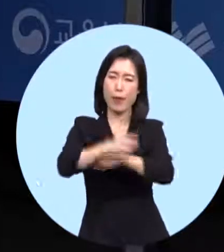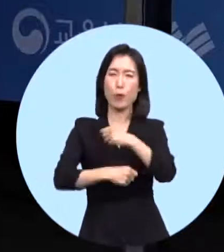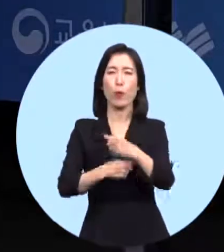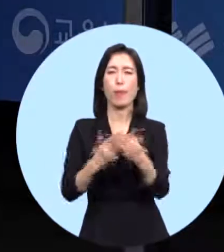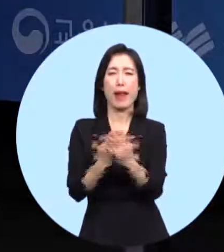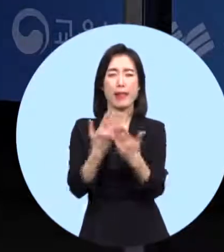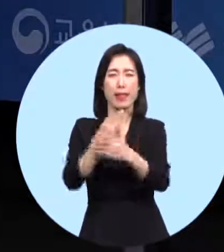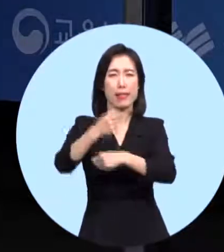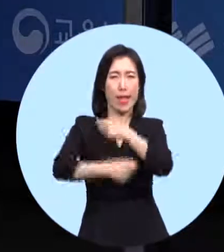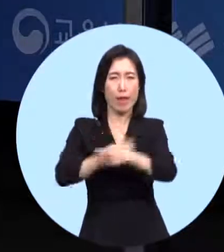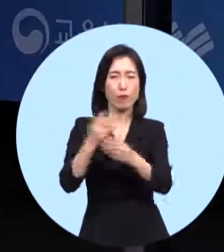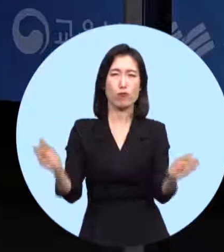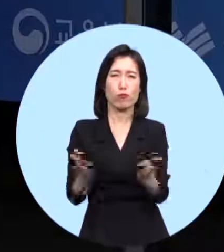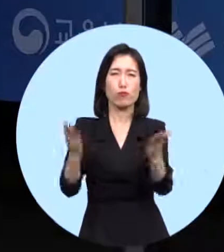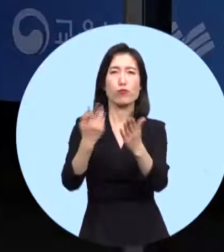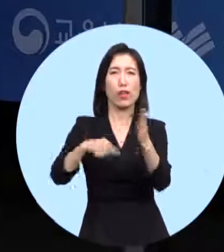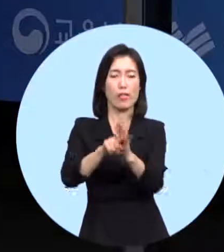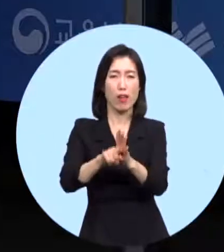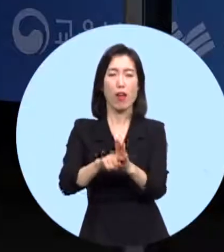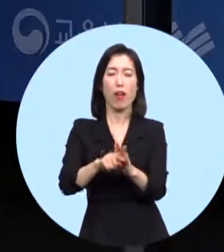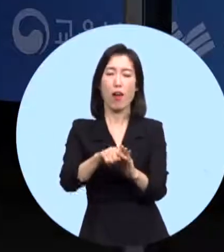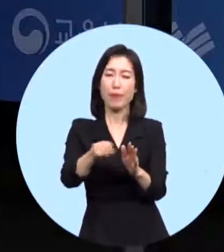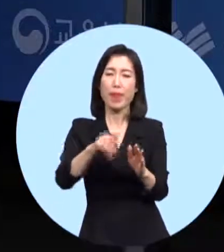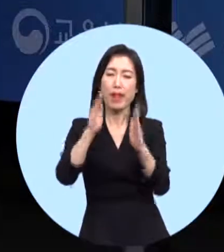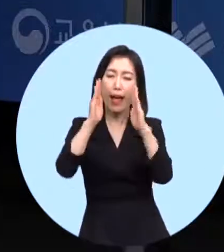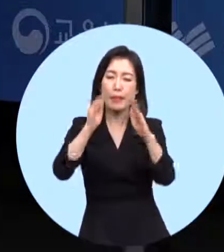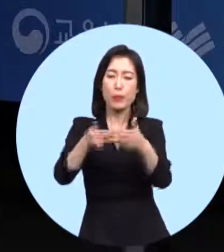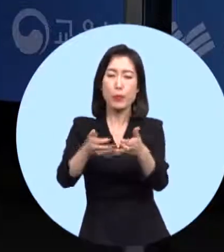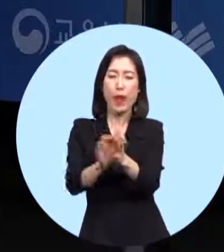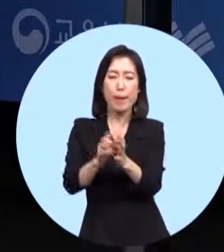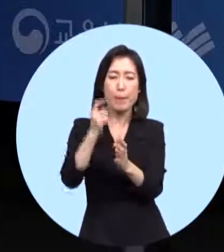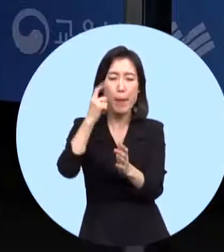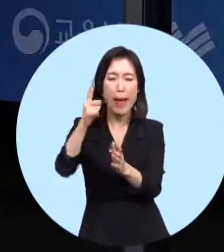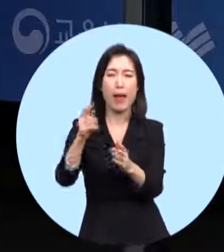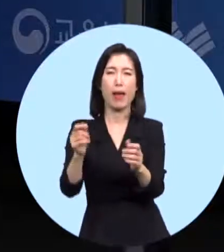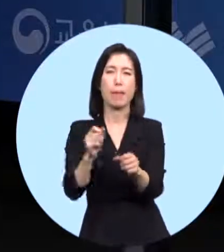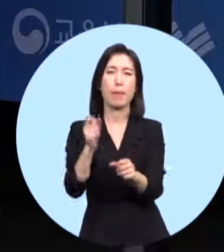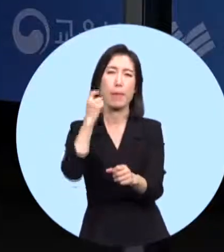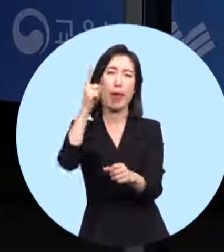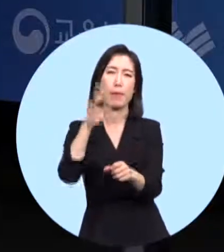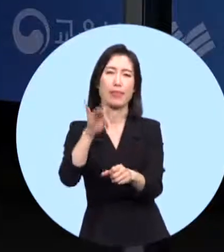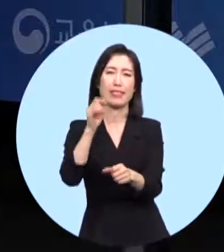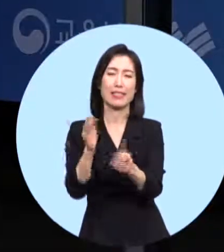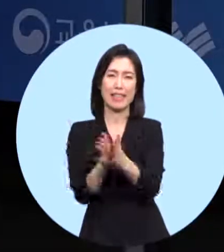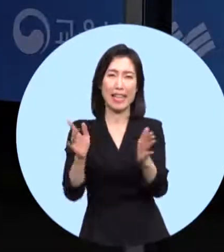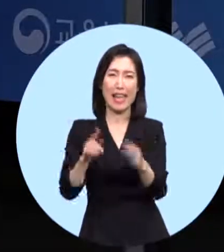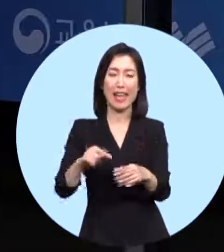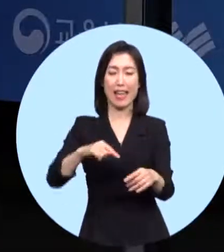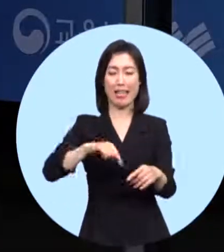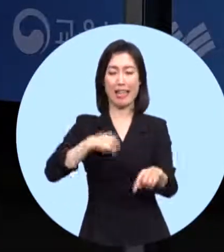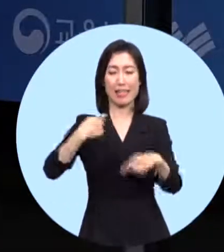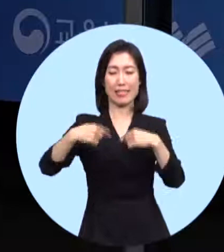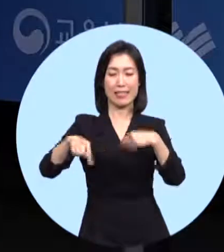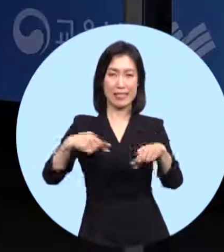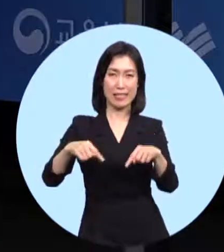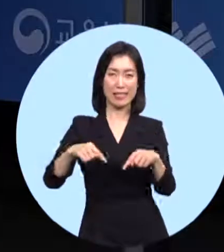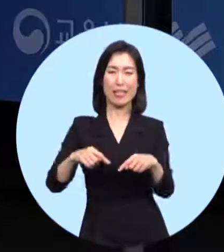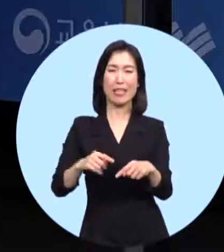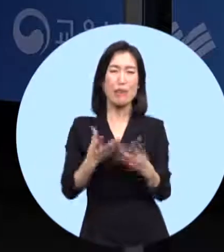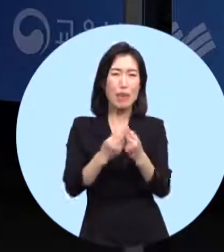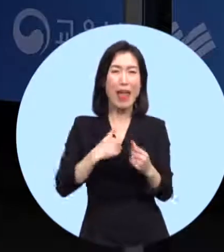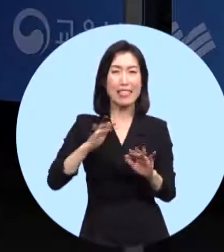개발들을 위한 주민 자치 방법으로서 학습 동아리가 시작된 거였습니다. 자치와 오늘날 우리가